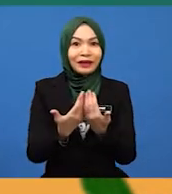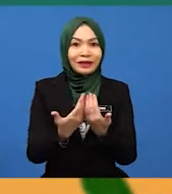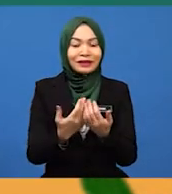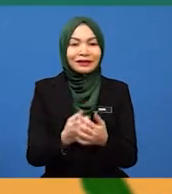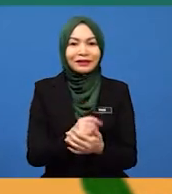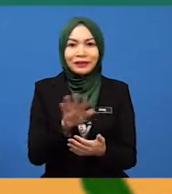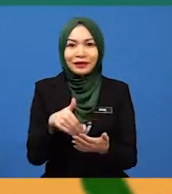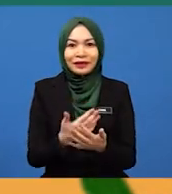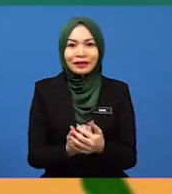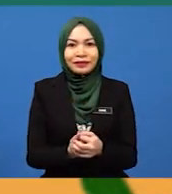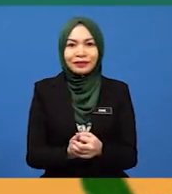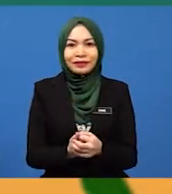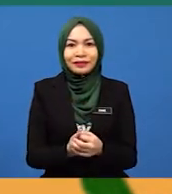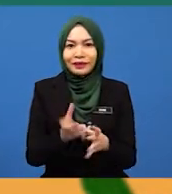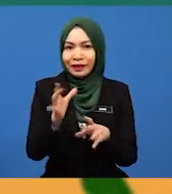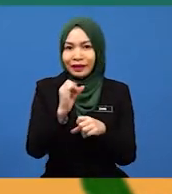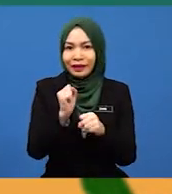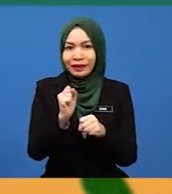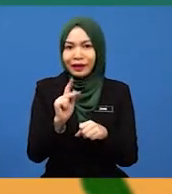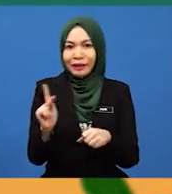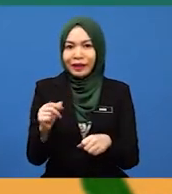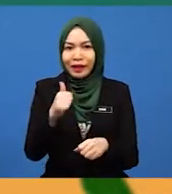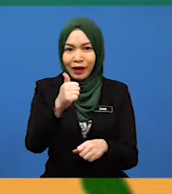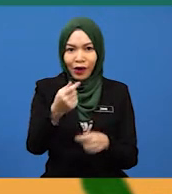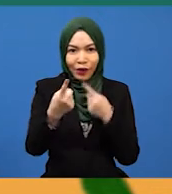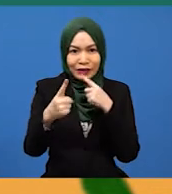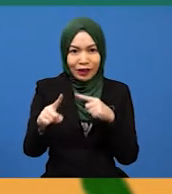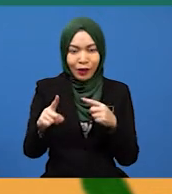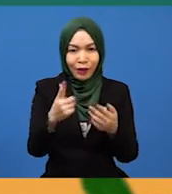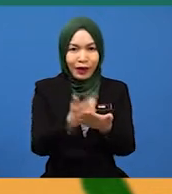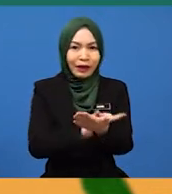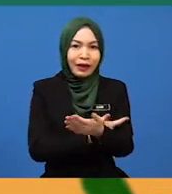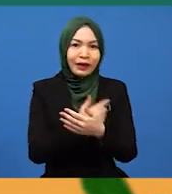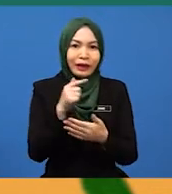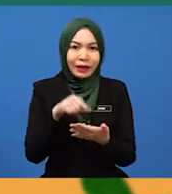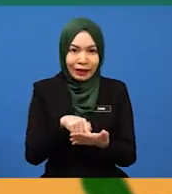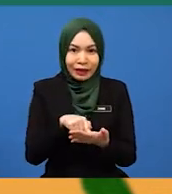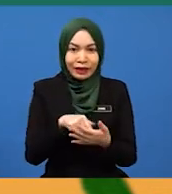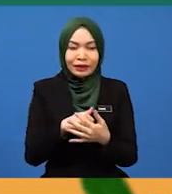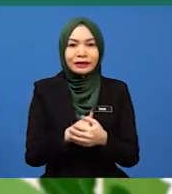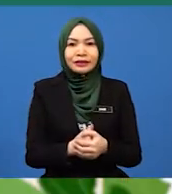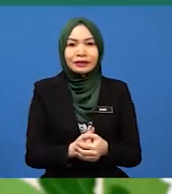Bagaimana murid-murid? Dapatkah murid-murid menjawab latihan ini?